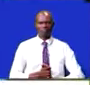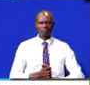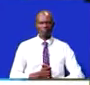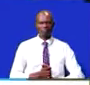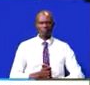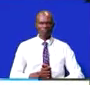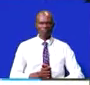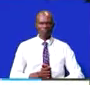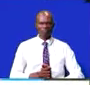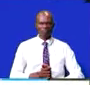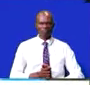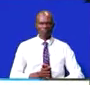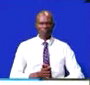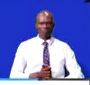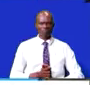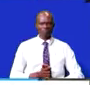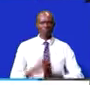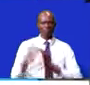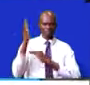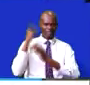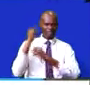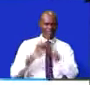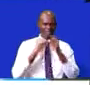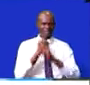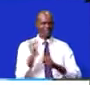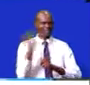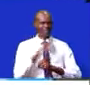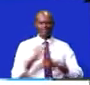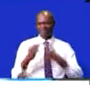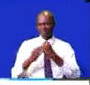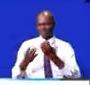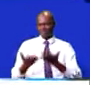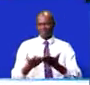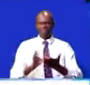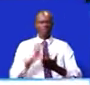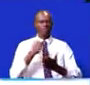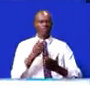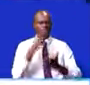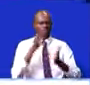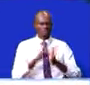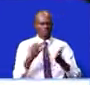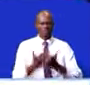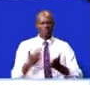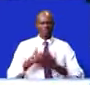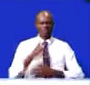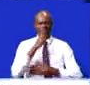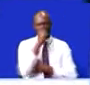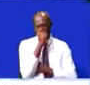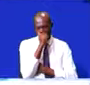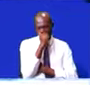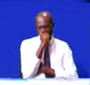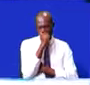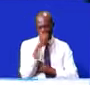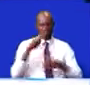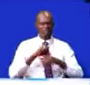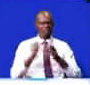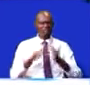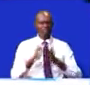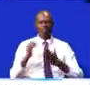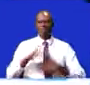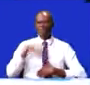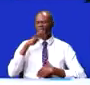Negiloso kama. Wa Agosti mwaka uliopita, na tunataka kusema tumehuzunishwa sana na vile ambayo kifo